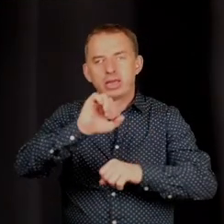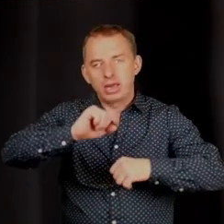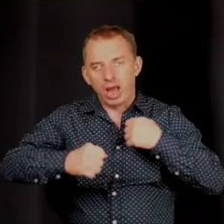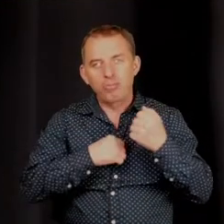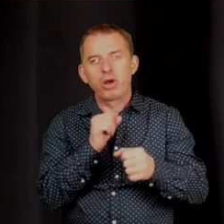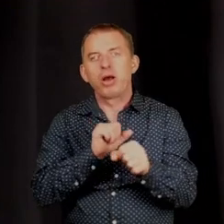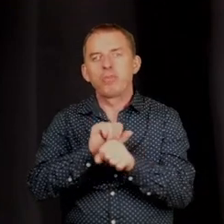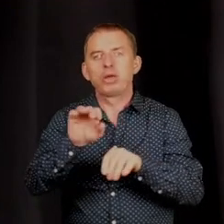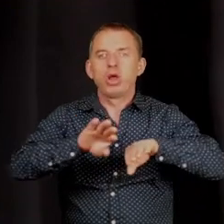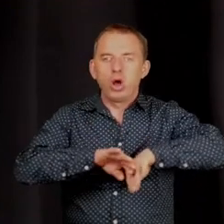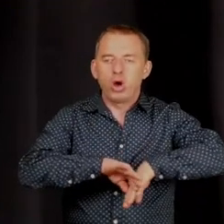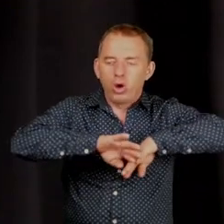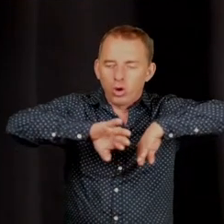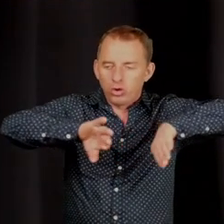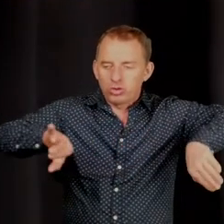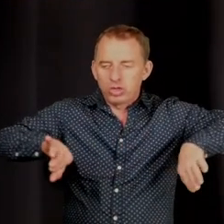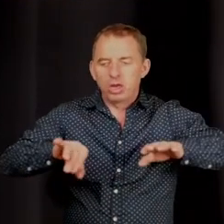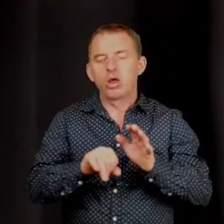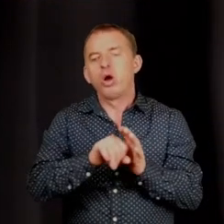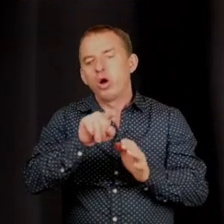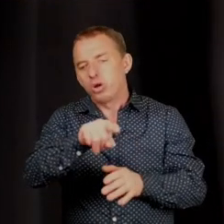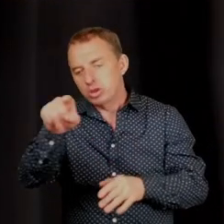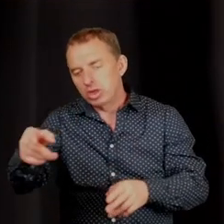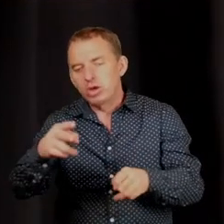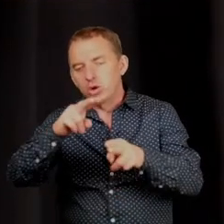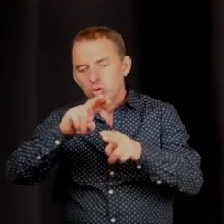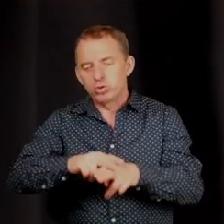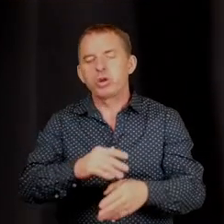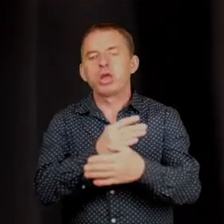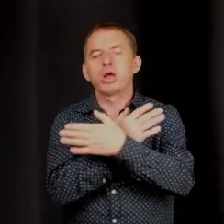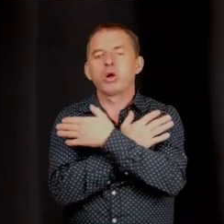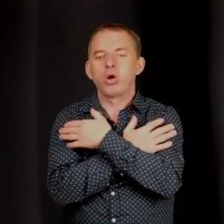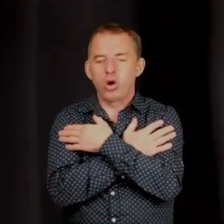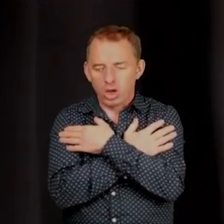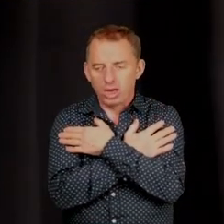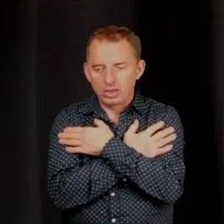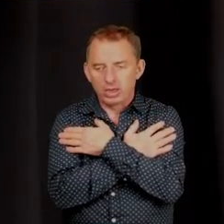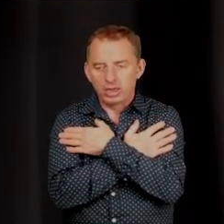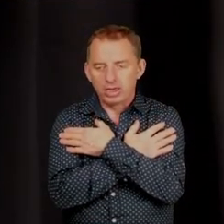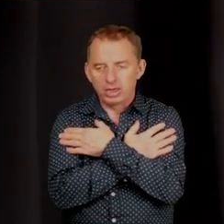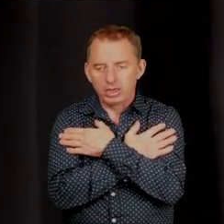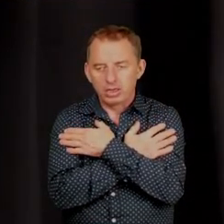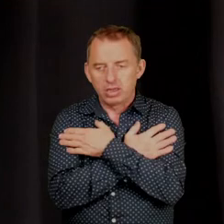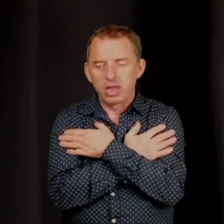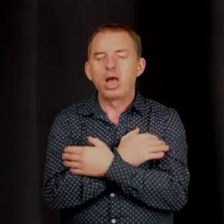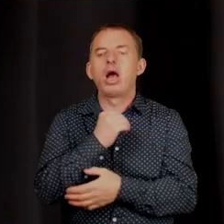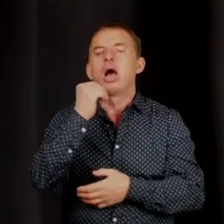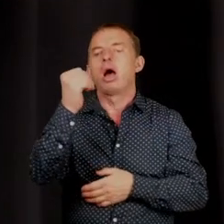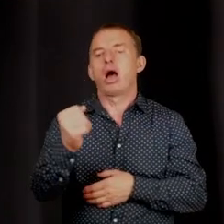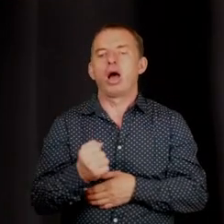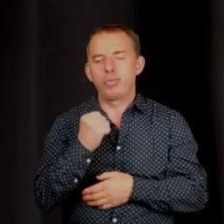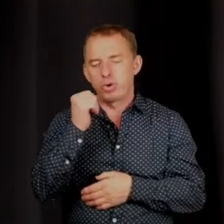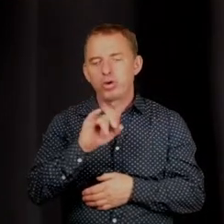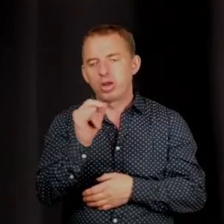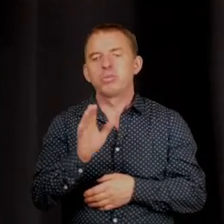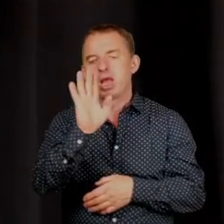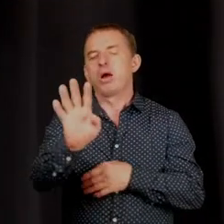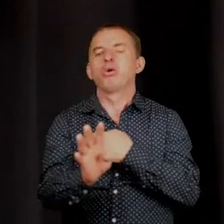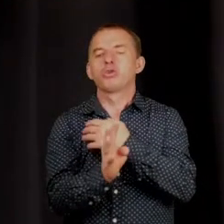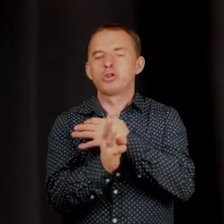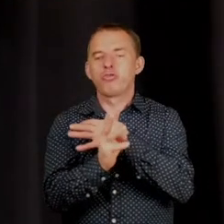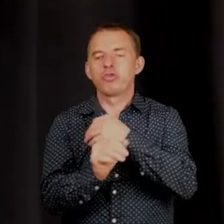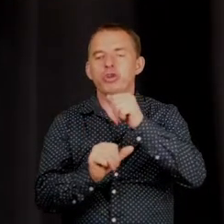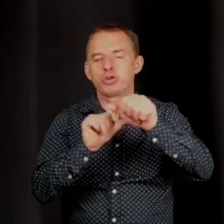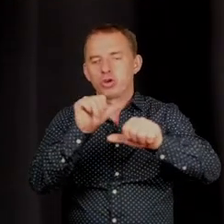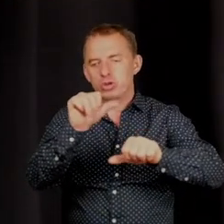być oddzielonym od tych, których kocha. John in his 90s. Apostoł Jan ma 90 lat. Was exiled